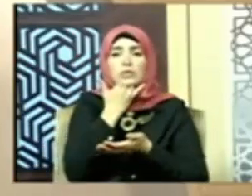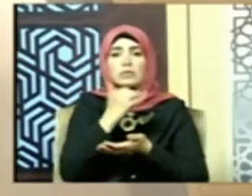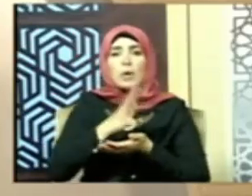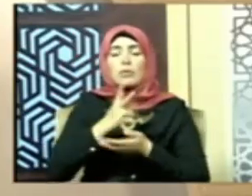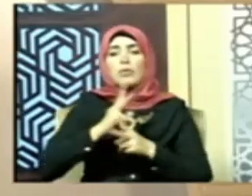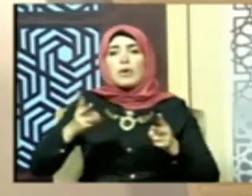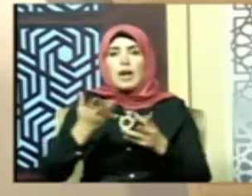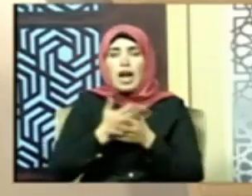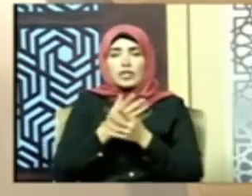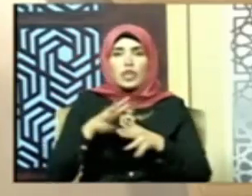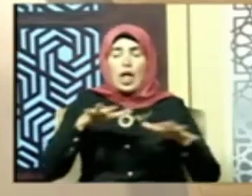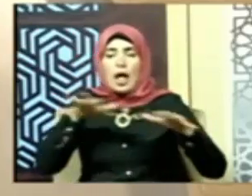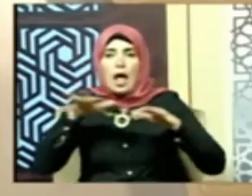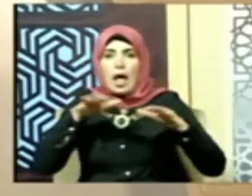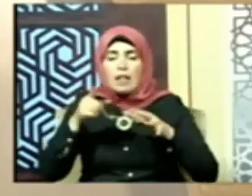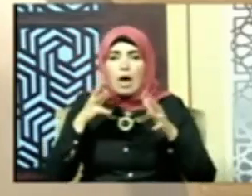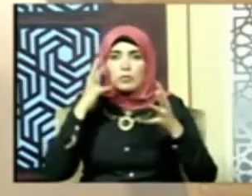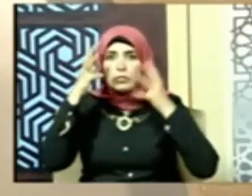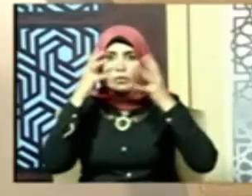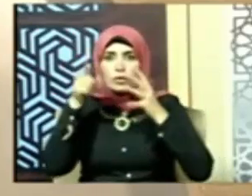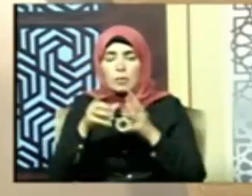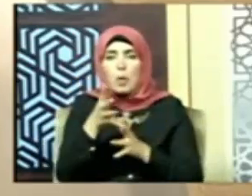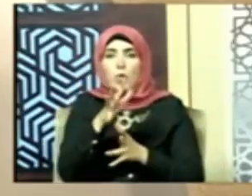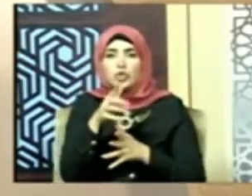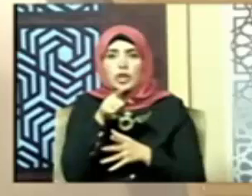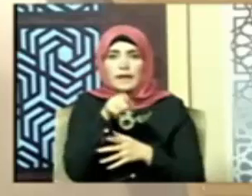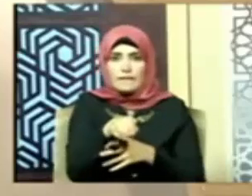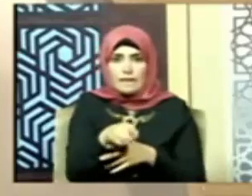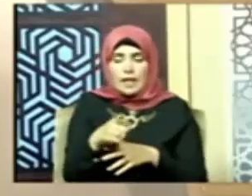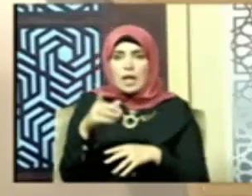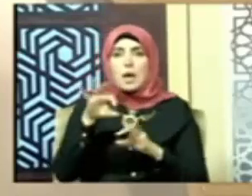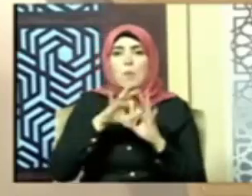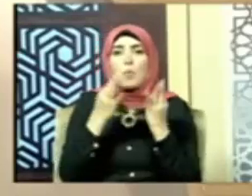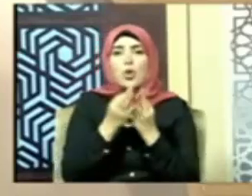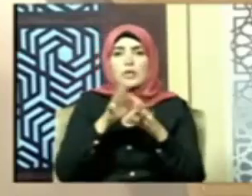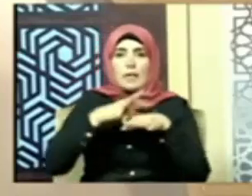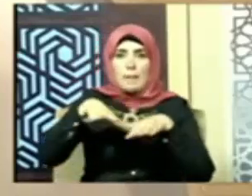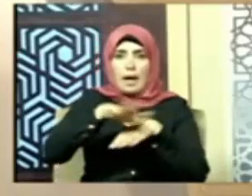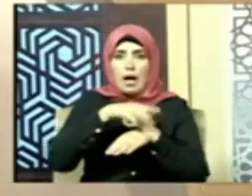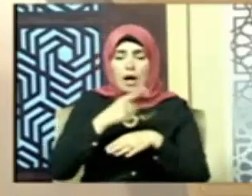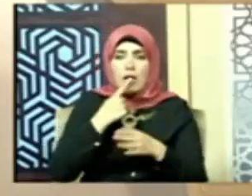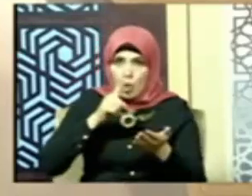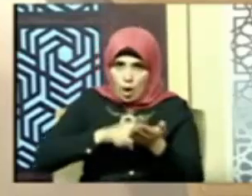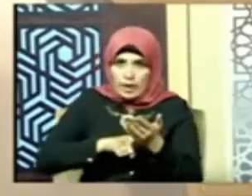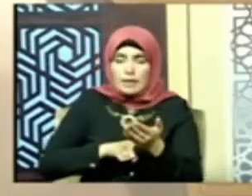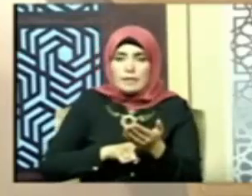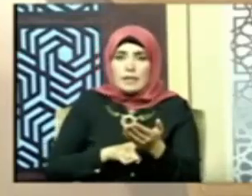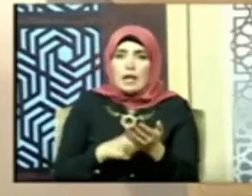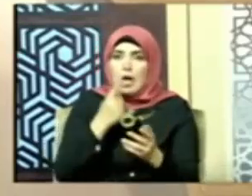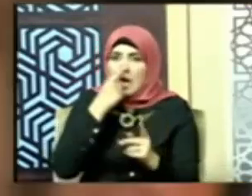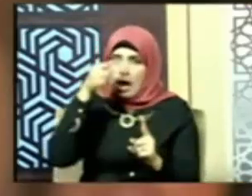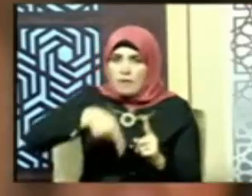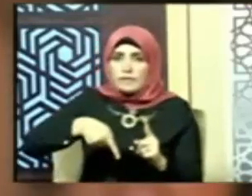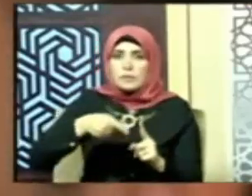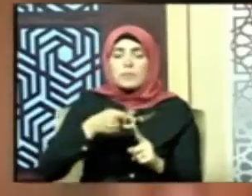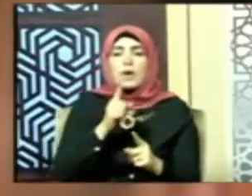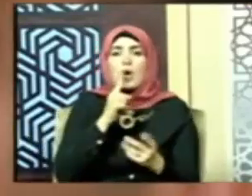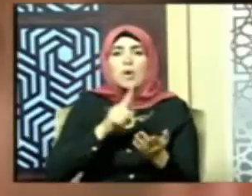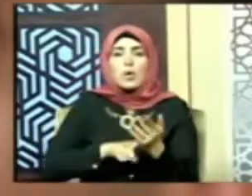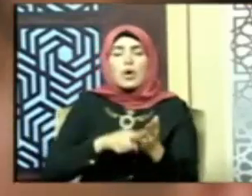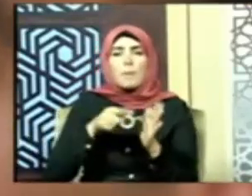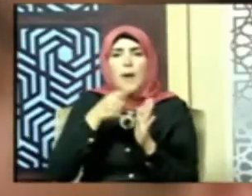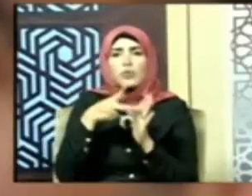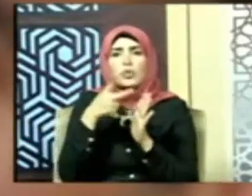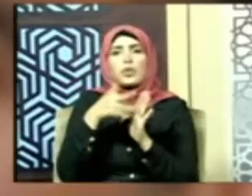بالغيبة والقلق والإحباط والاضطراب. الذي نؤكد عليه وأكدنا